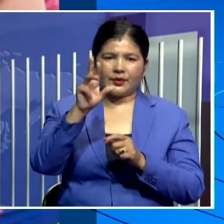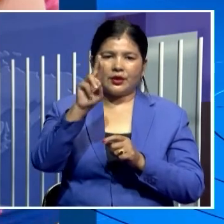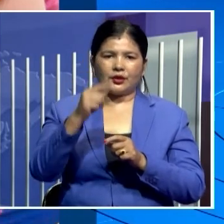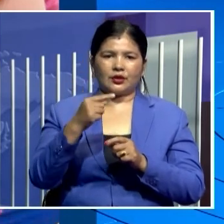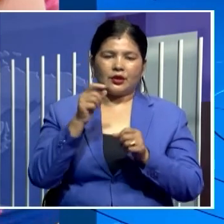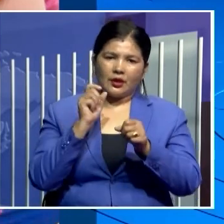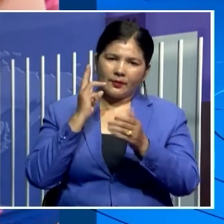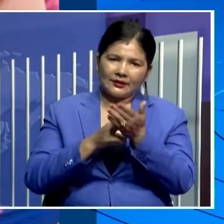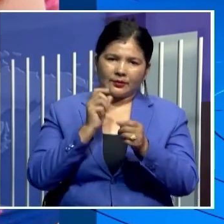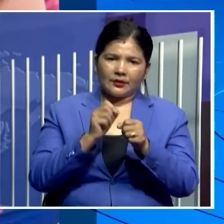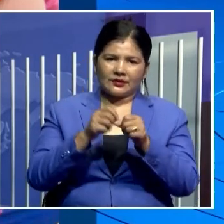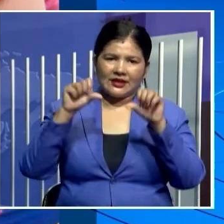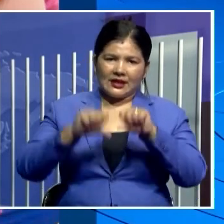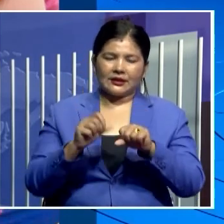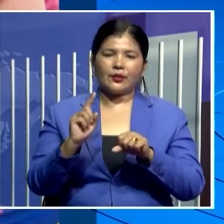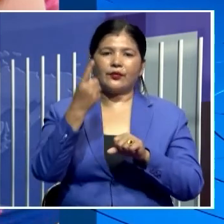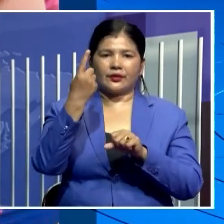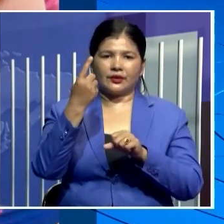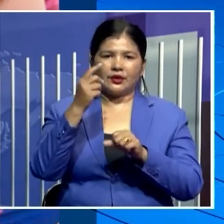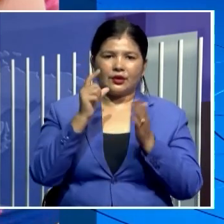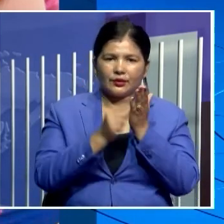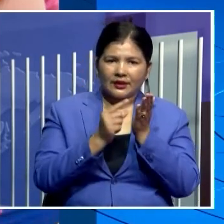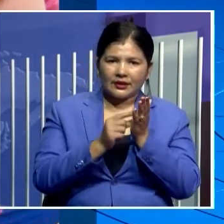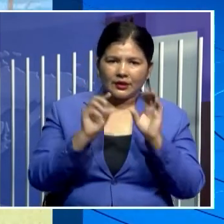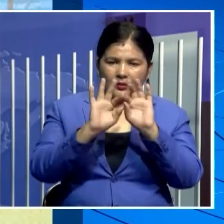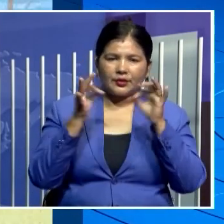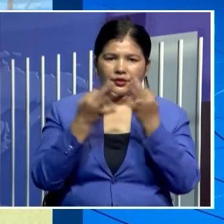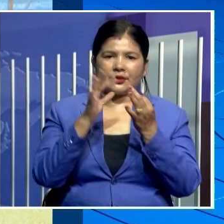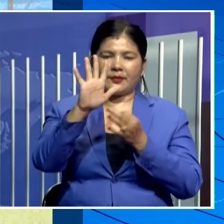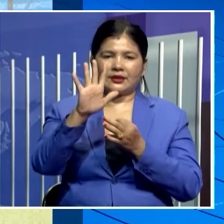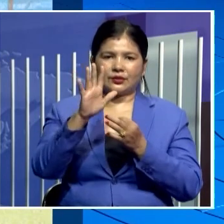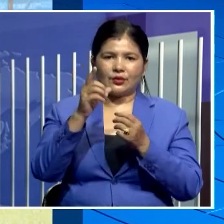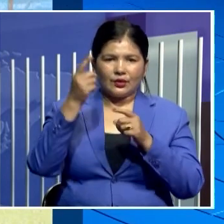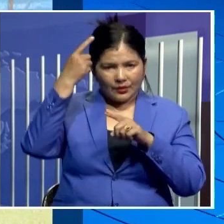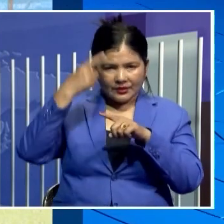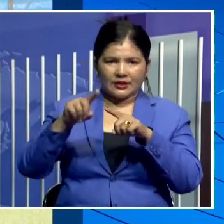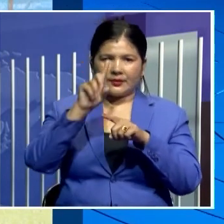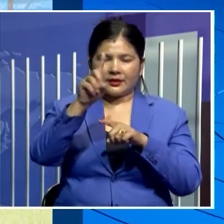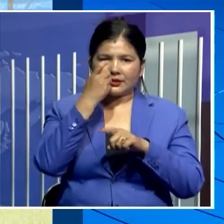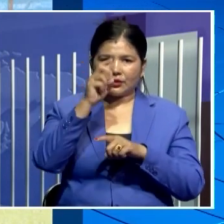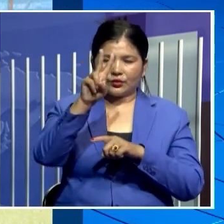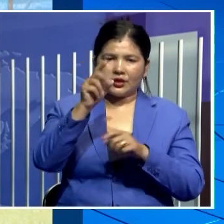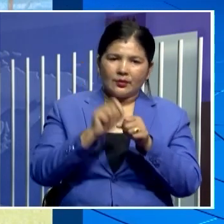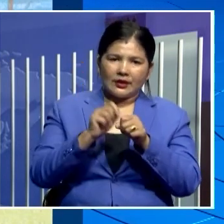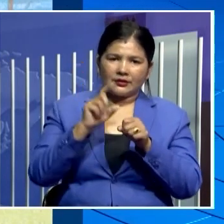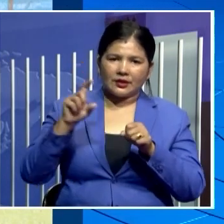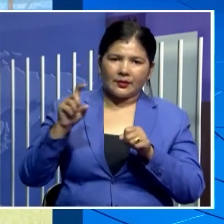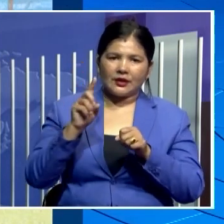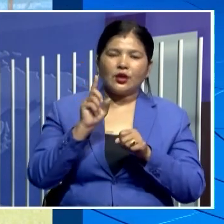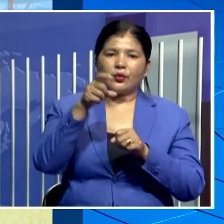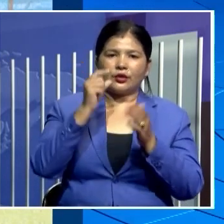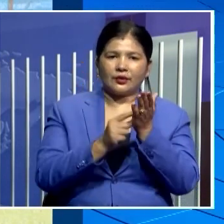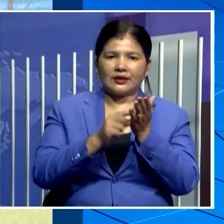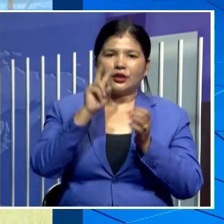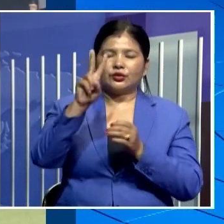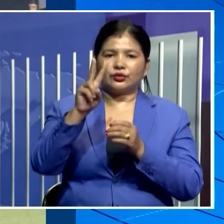सक्यो। यसअघि टस हारेर पहिले ब्याटिङ गरेको युगान्डाले 20 ओभरमा 5 विकेटको क्षतिमा 102 रन बनाएको थियो। अब नेपालले भोलि युगान्डासँग दोस्रो